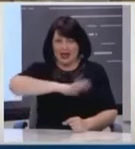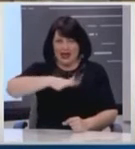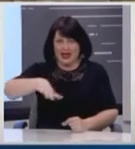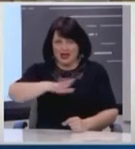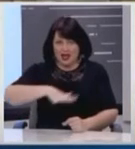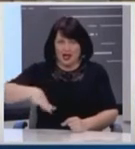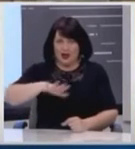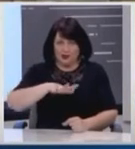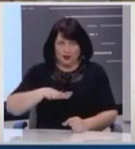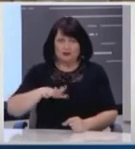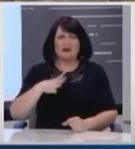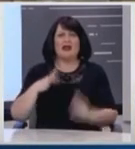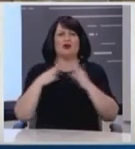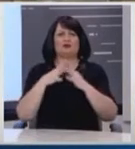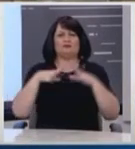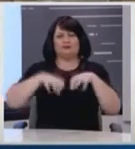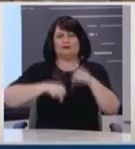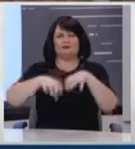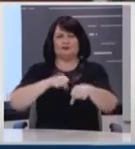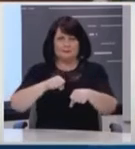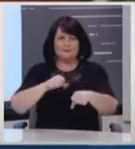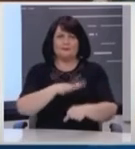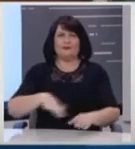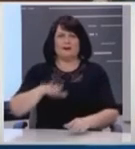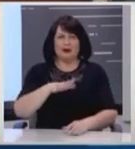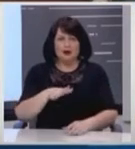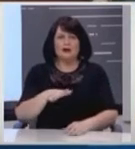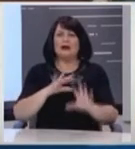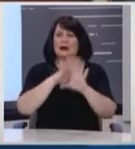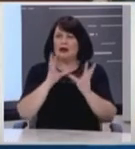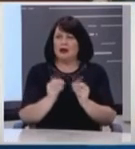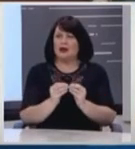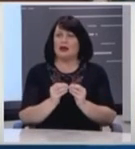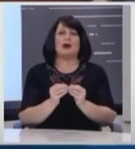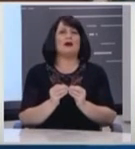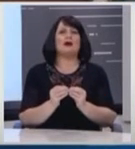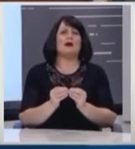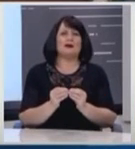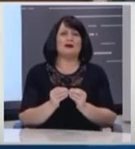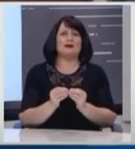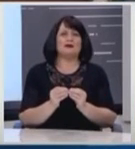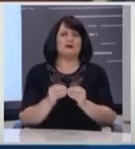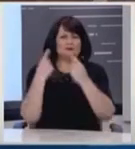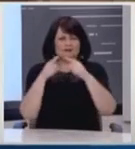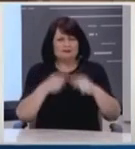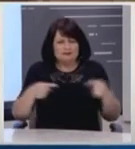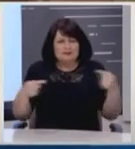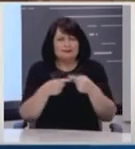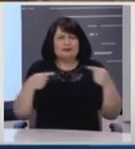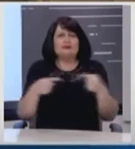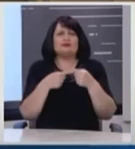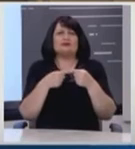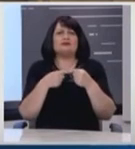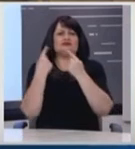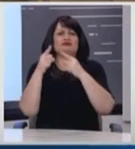τις ιμπεριαλιστικές πολεμικές επιχειρήσεις στην περιοχή μας και γενικότερα με τις μεγάλες αντιθέσεις ανάμεσα στα